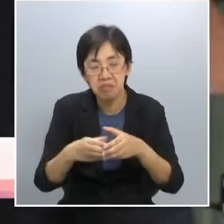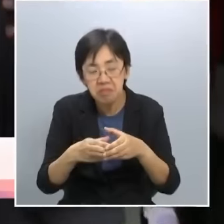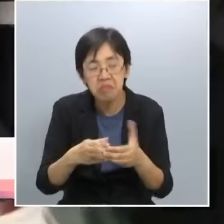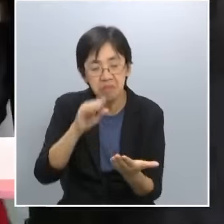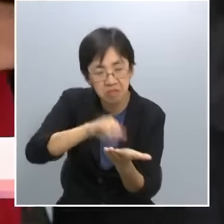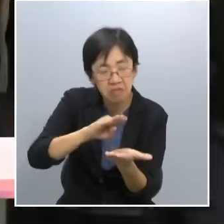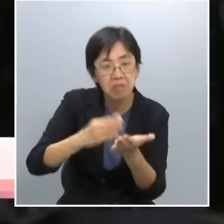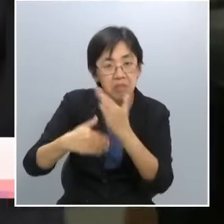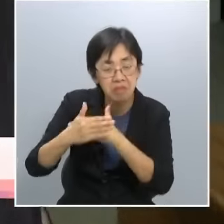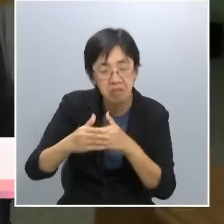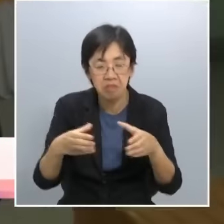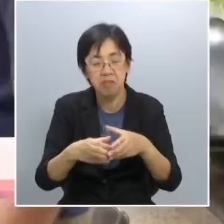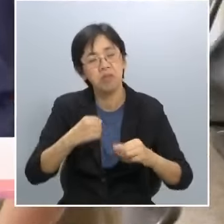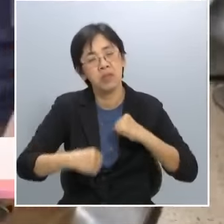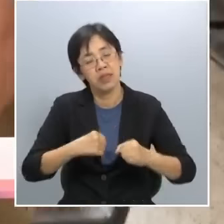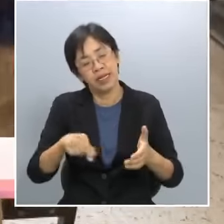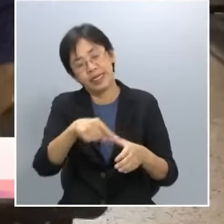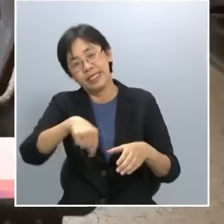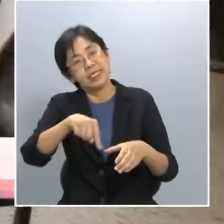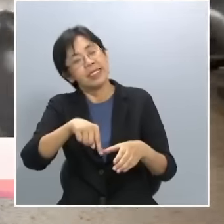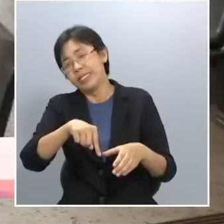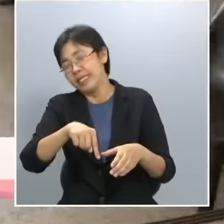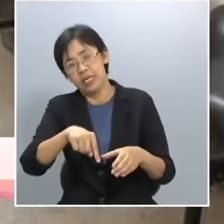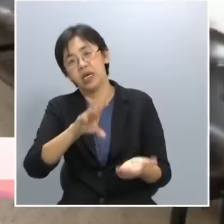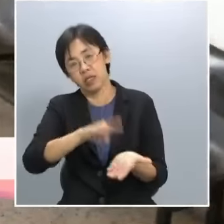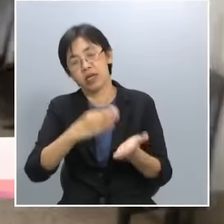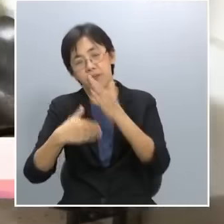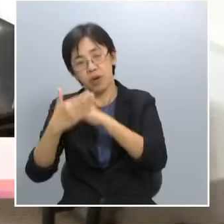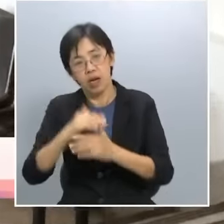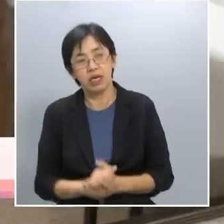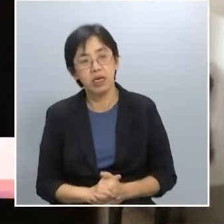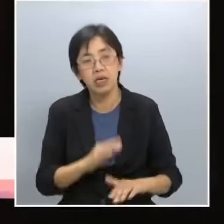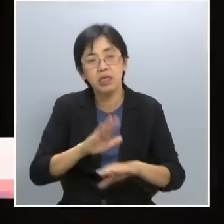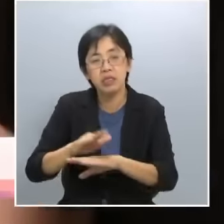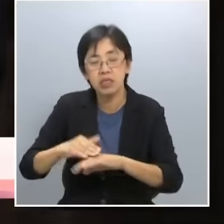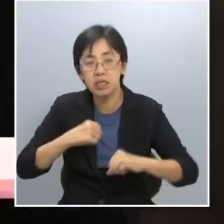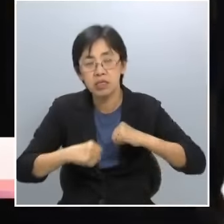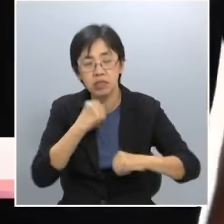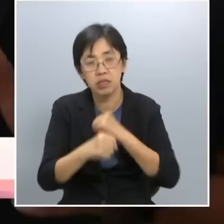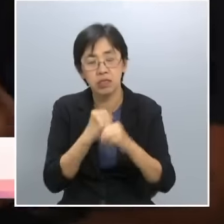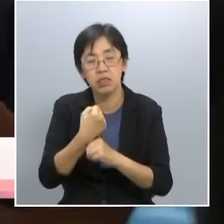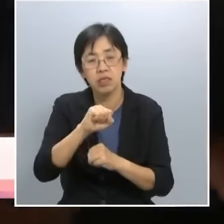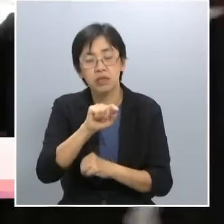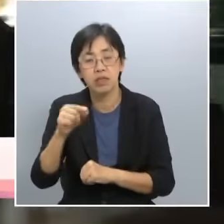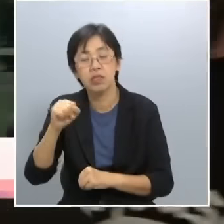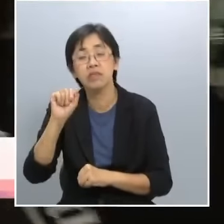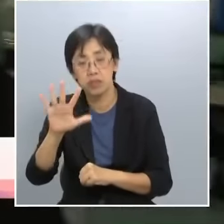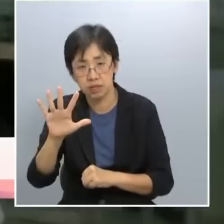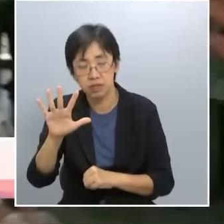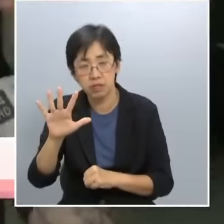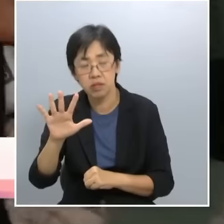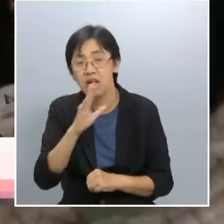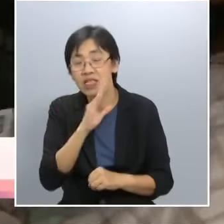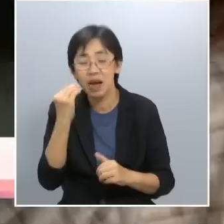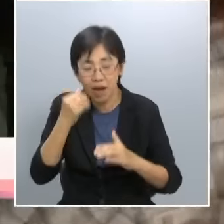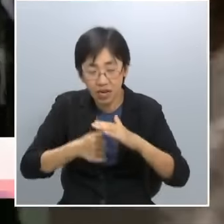ก็พฤติกรรมของกลุ่มแก๊งเยาวชนในพื้นที่ทั้งหมดด้วยแล้วก็กำชับให้เยาวชนอายุตั้งแต่10ถึง15ปีที่ออกนอกบ้